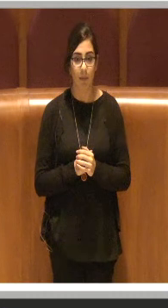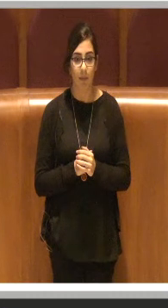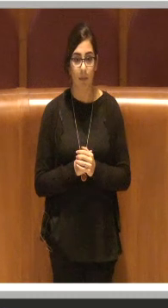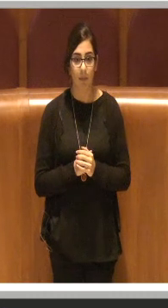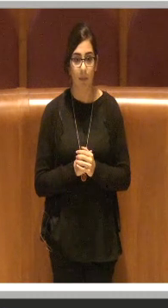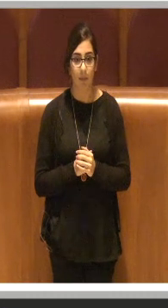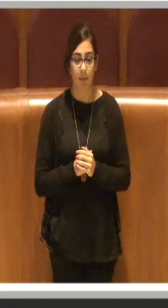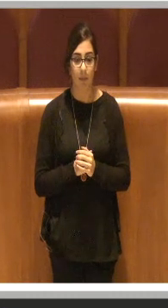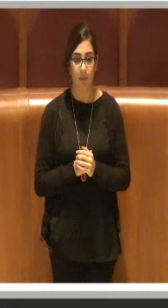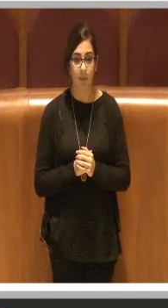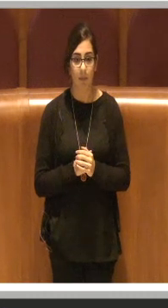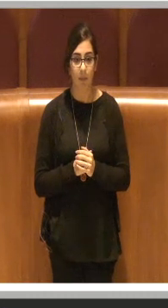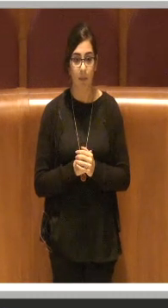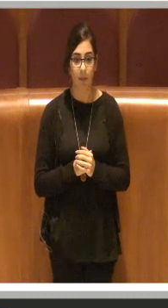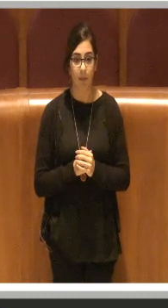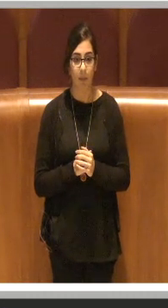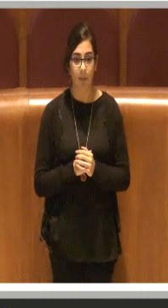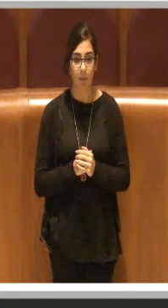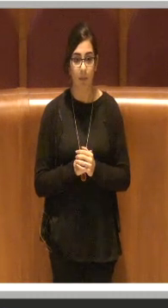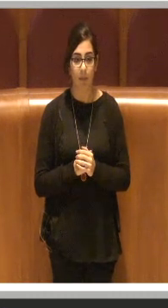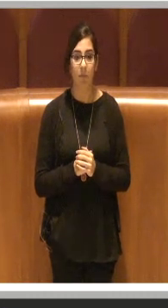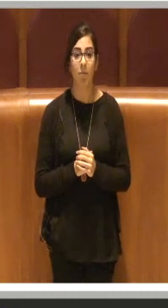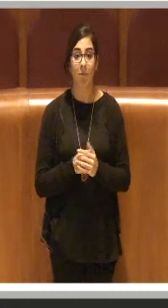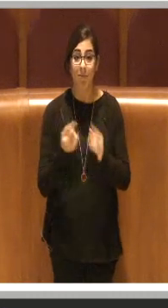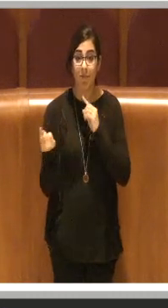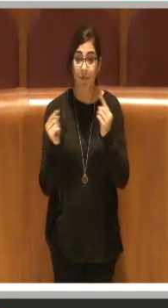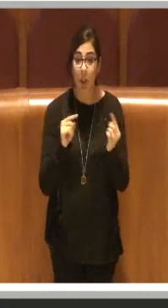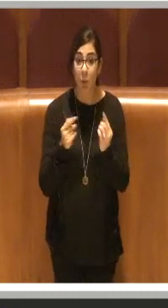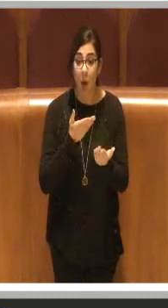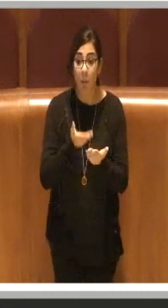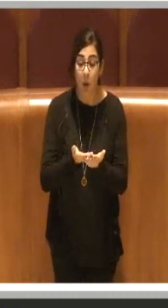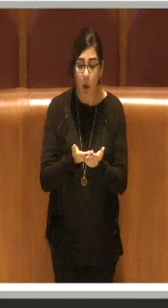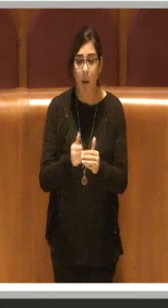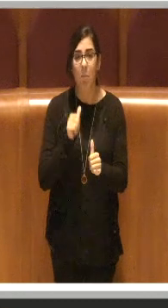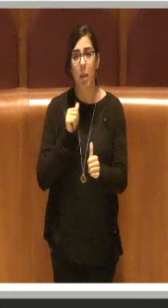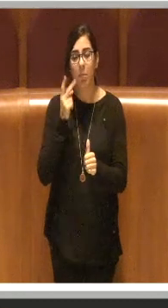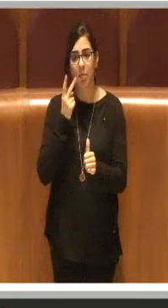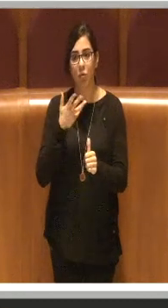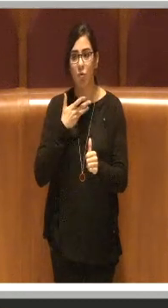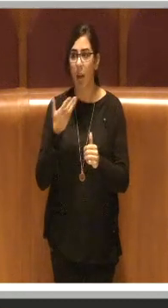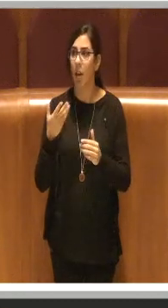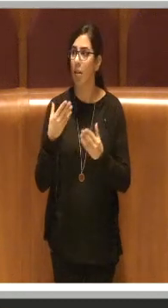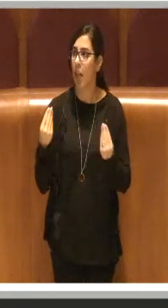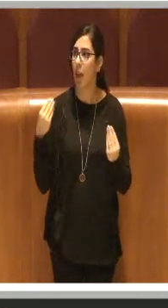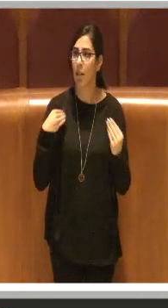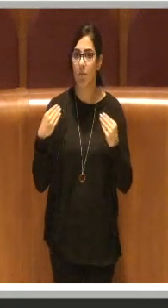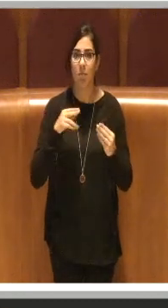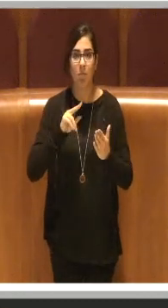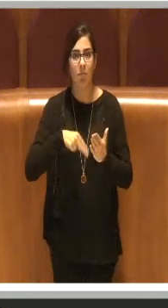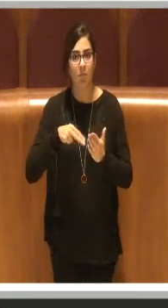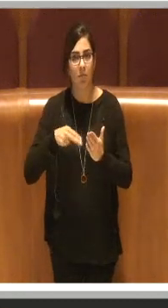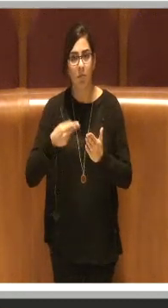Prima di passare alla sua trattazione, per accordo unanime dei capigruppo, vedo ci sono diverse richieste di sottoscrizione, per cui procediamo rapidamente in